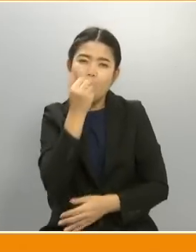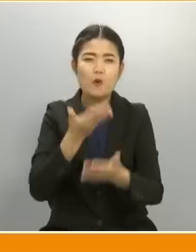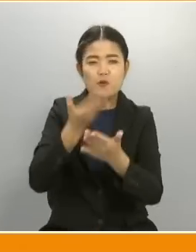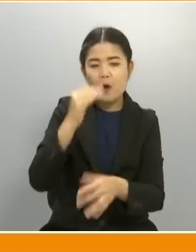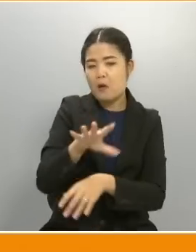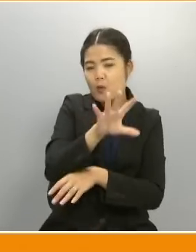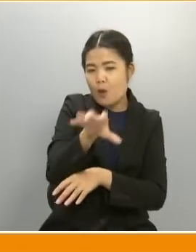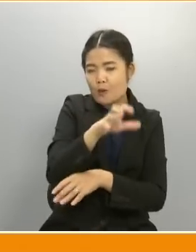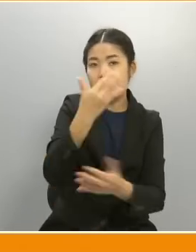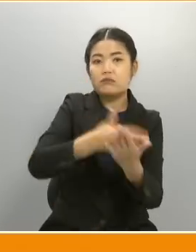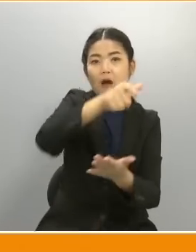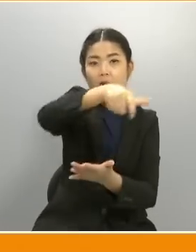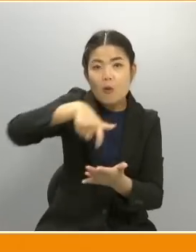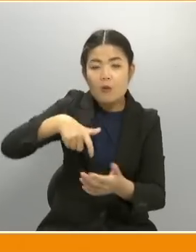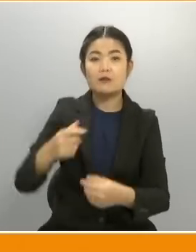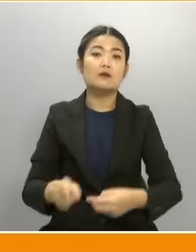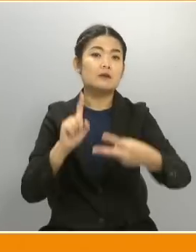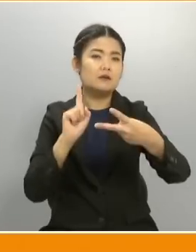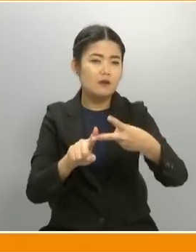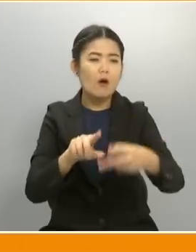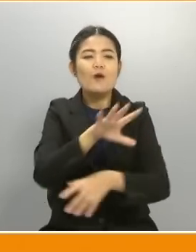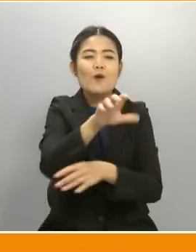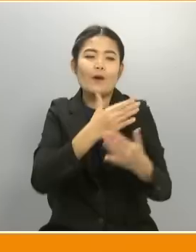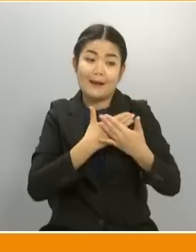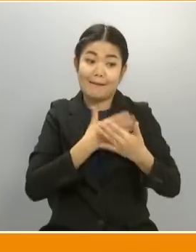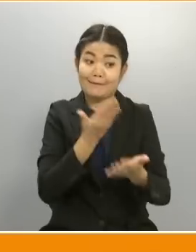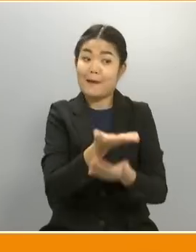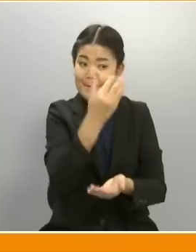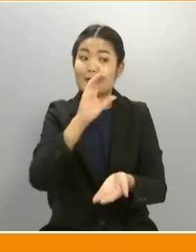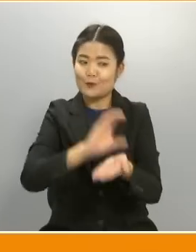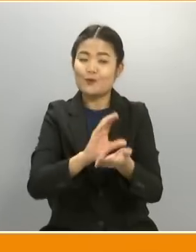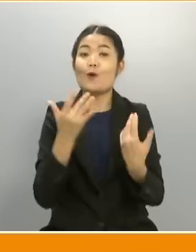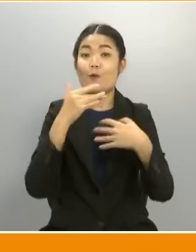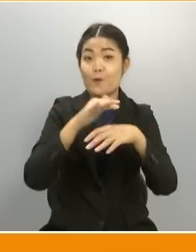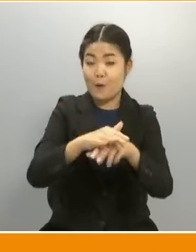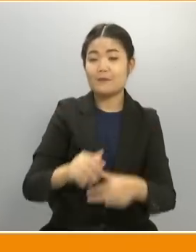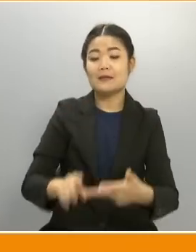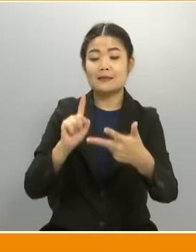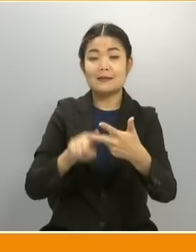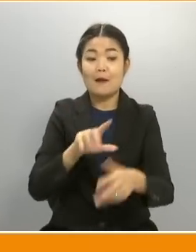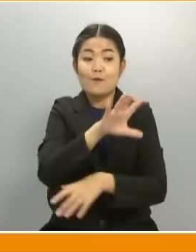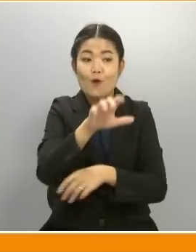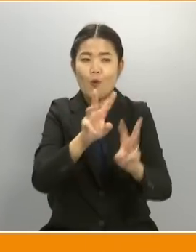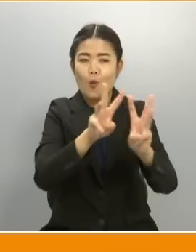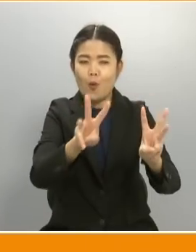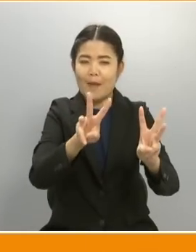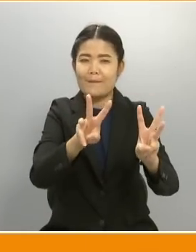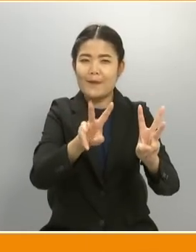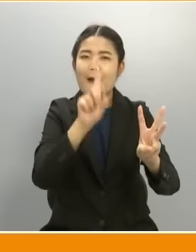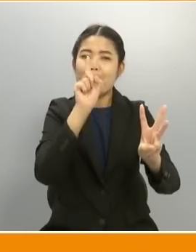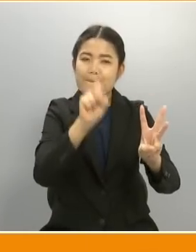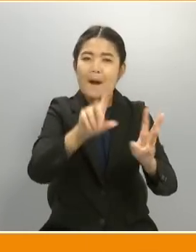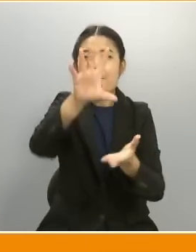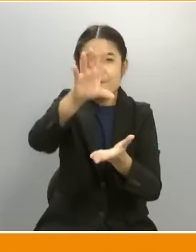นะคะหลอกให้โอนเงิน 2ก็คือหลอกให้รักแล้วก็ชวนลงทุน 3หลอกให้รักแล้วก็กดลิงค์ดาวน์โหลดแอปค่ะ